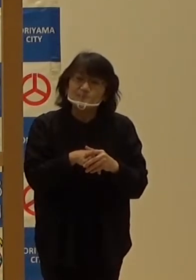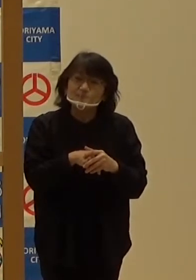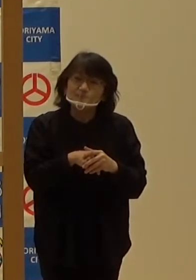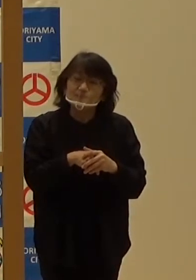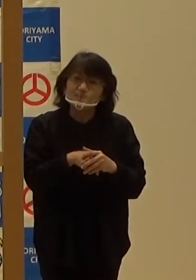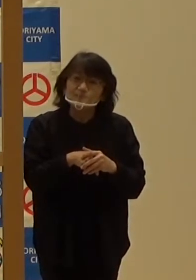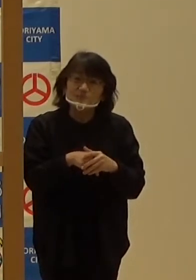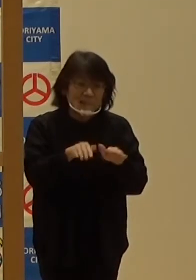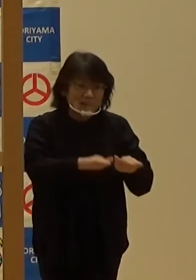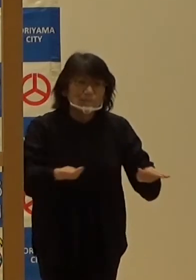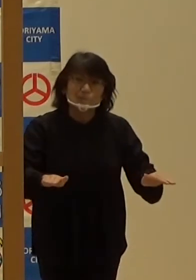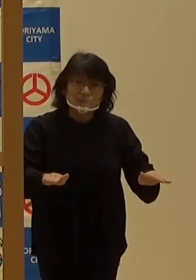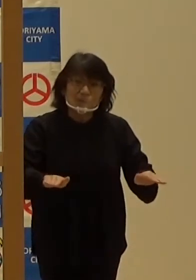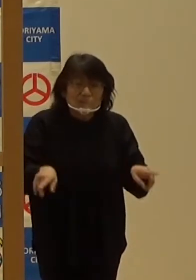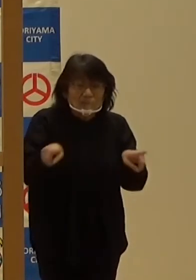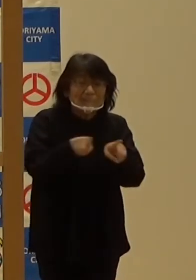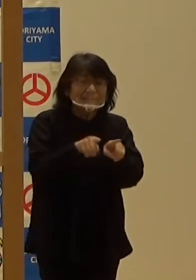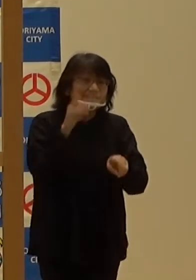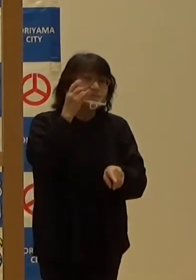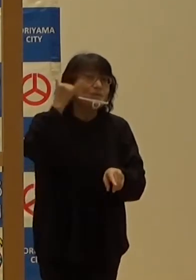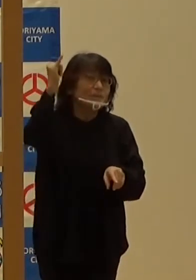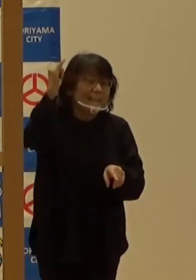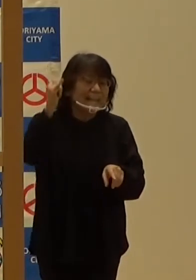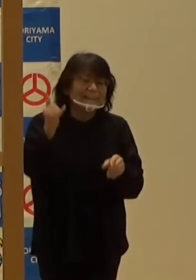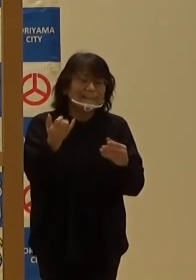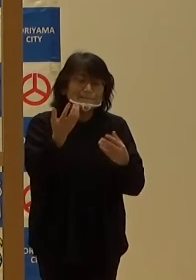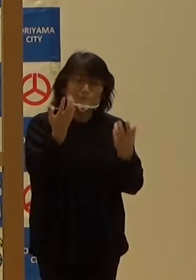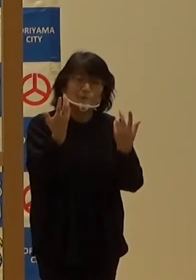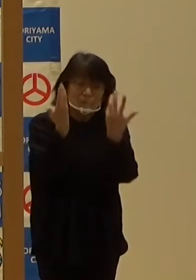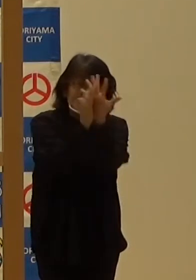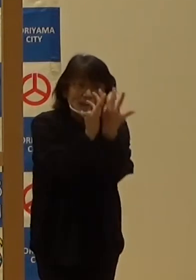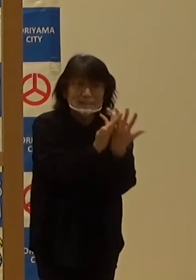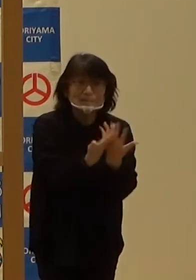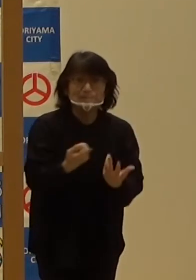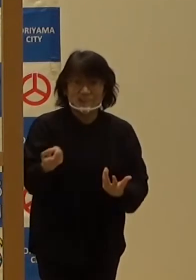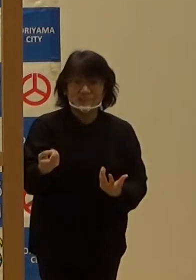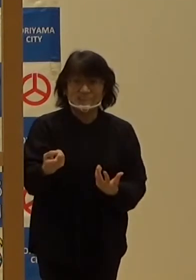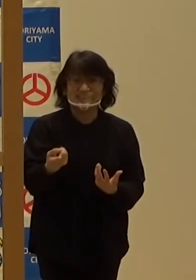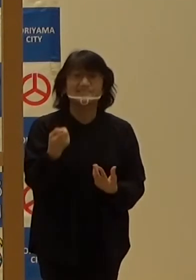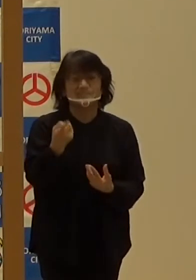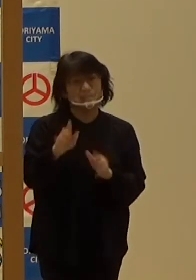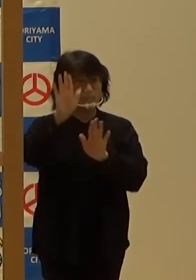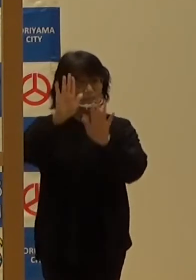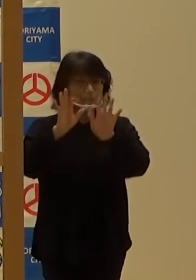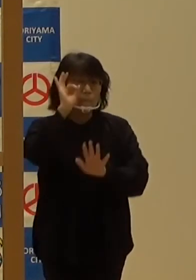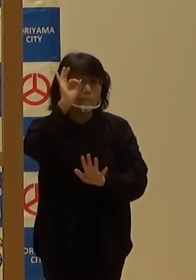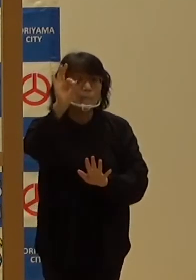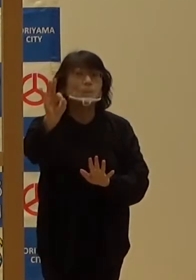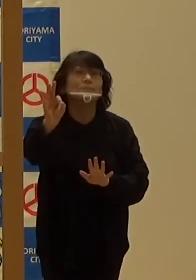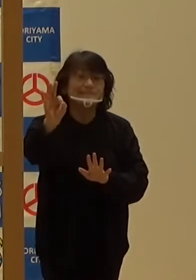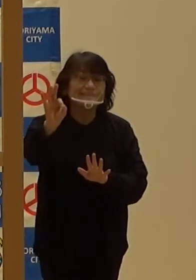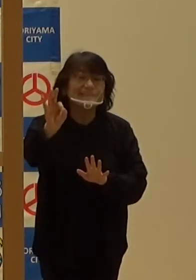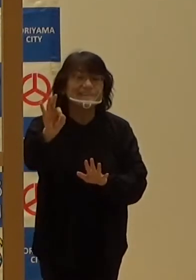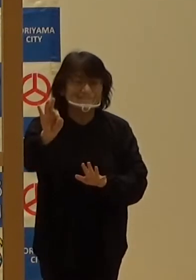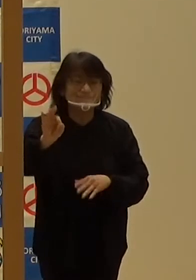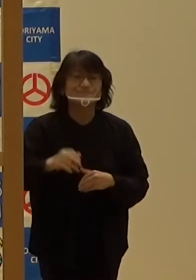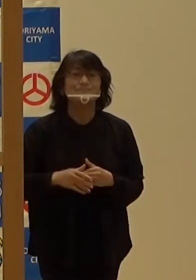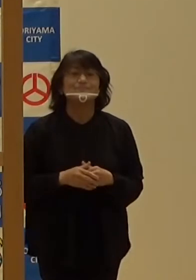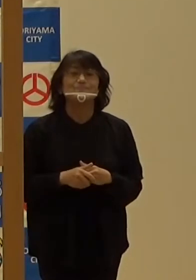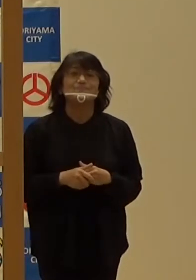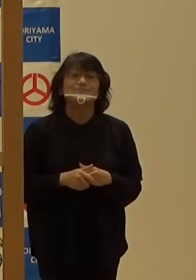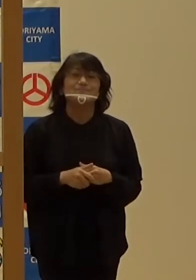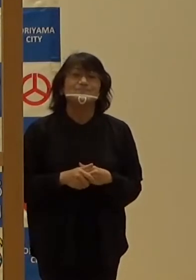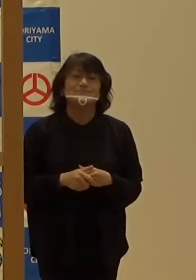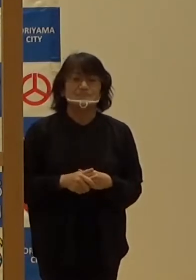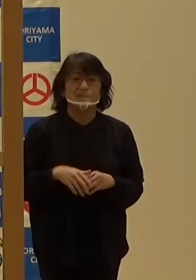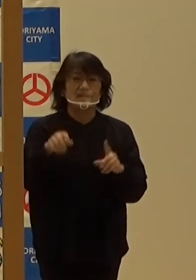うお子様連れの保護者でいっぱいでございますから、そうした光景もですね十分に頭に入れてプ